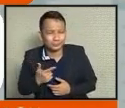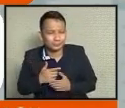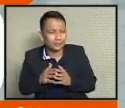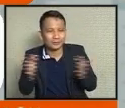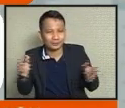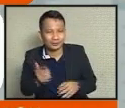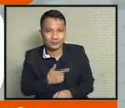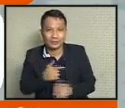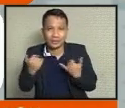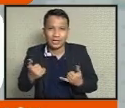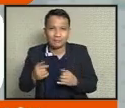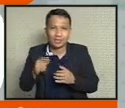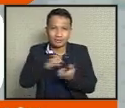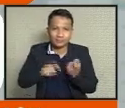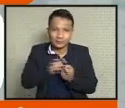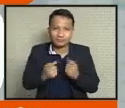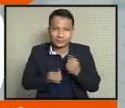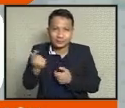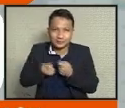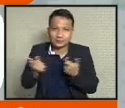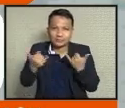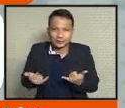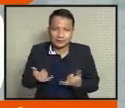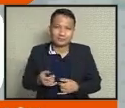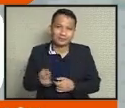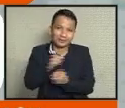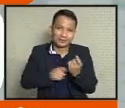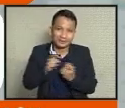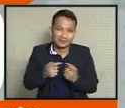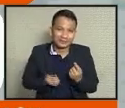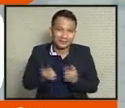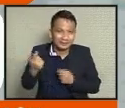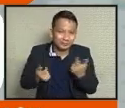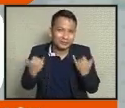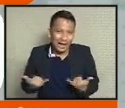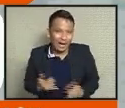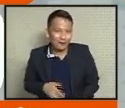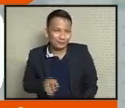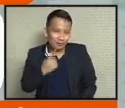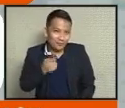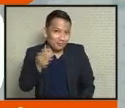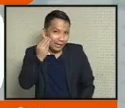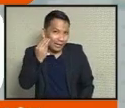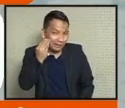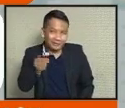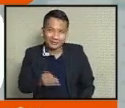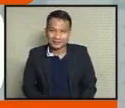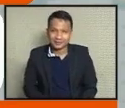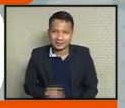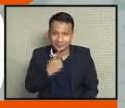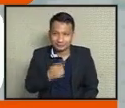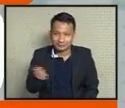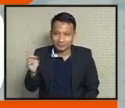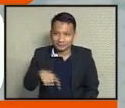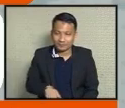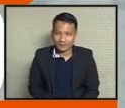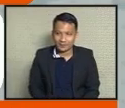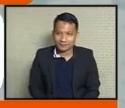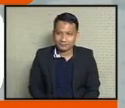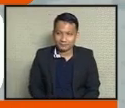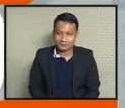I will definitely be deleting it now. Oh. Ngayon na mismo. Ngayon na. Ano sabi mo? Pero mag-usap pa kayo bukas. I-delete siya